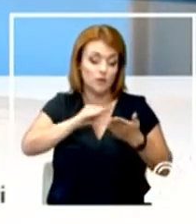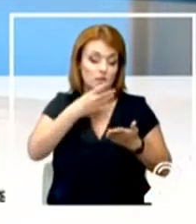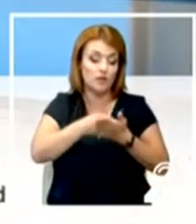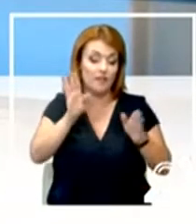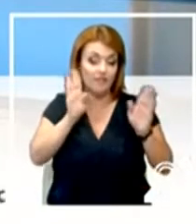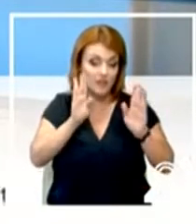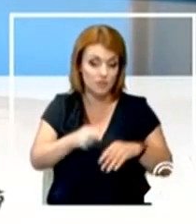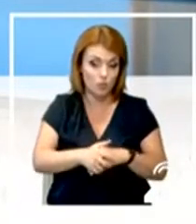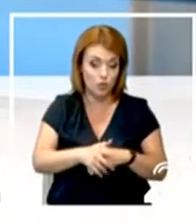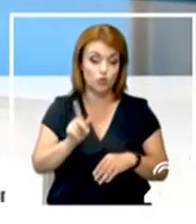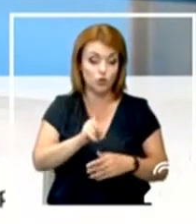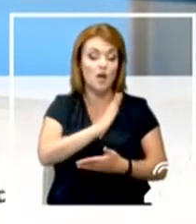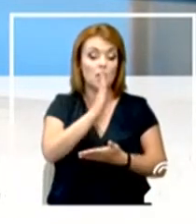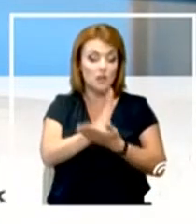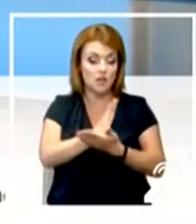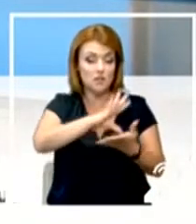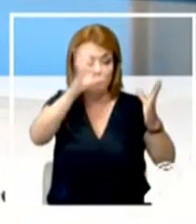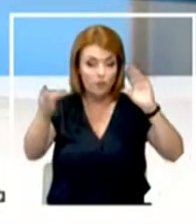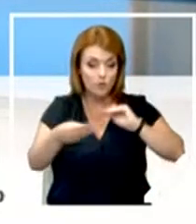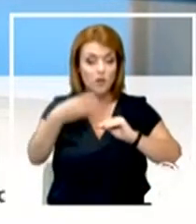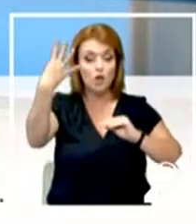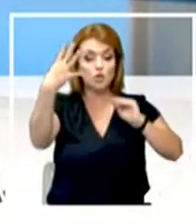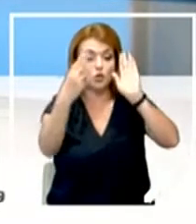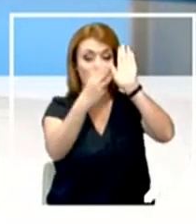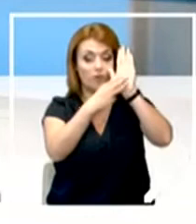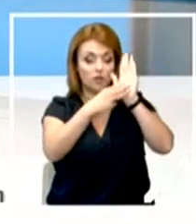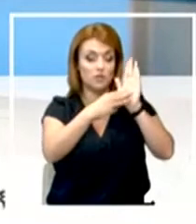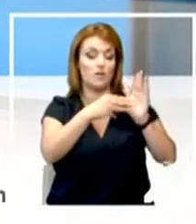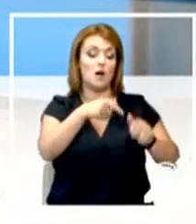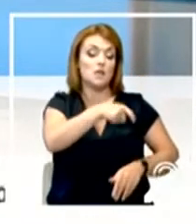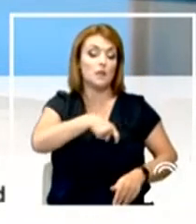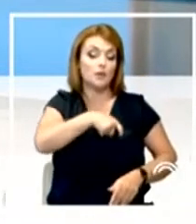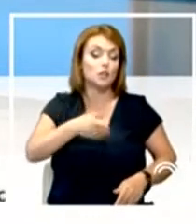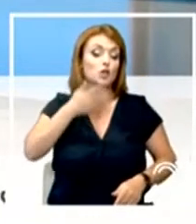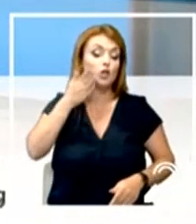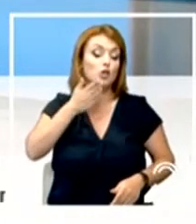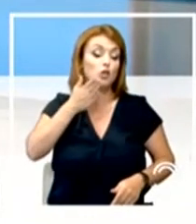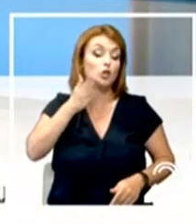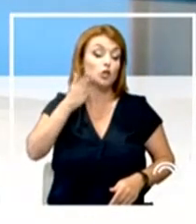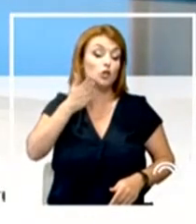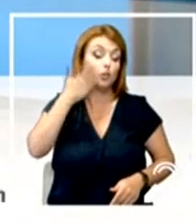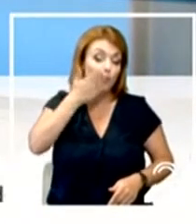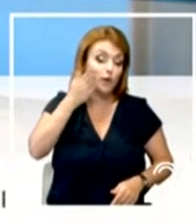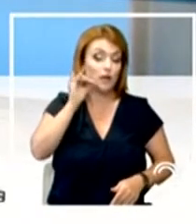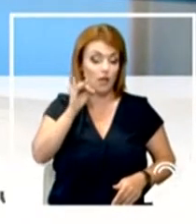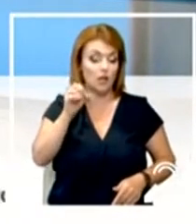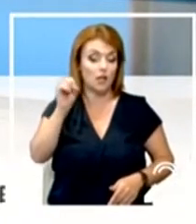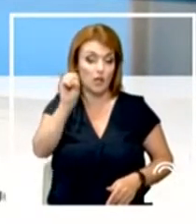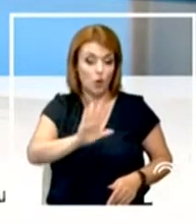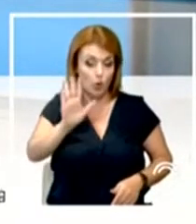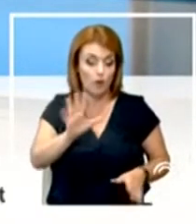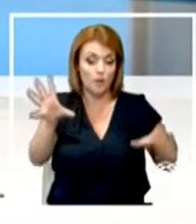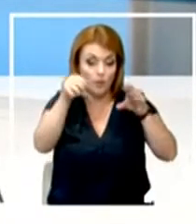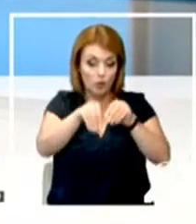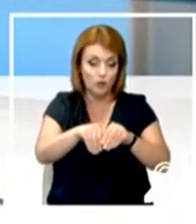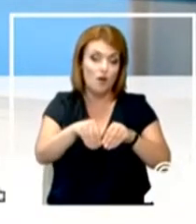cei 48 de reprezentanți ai legislativului european care solicită luarea unei asemenea decizii într-o scrisoare adresată